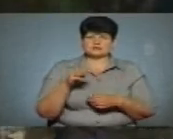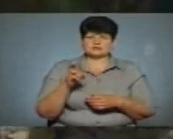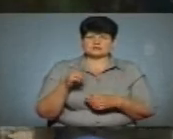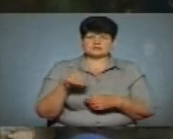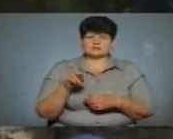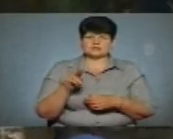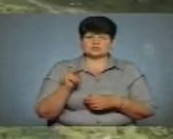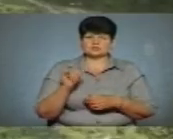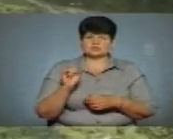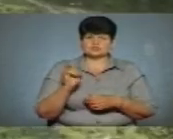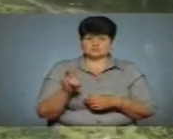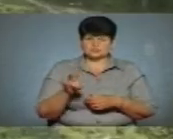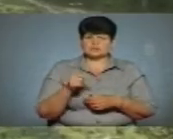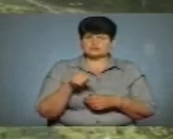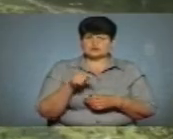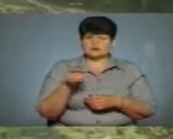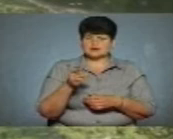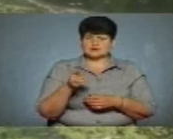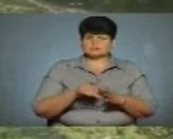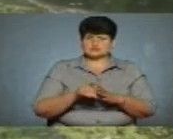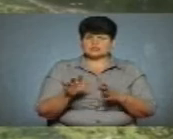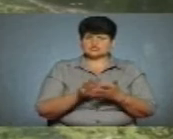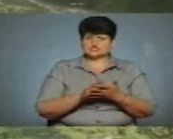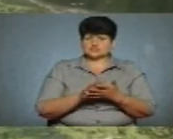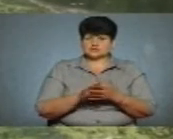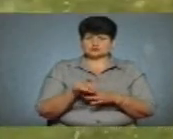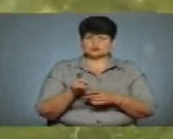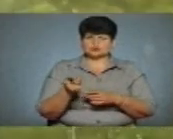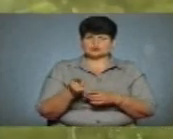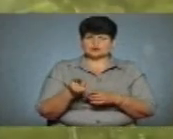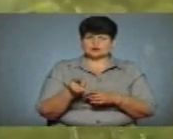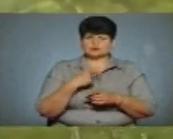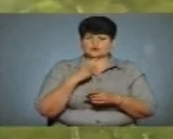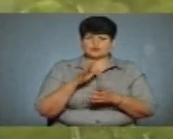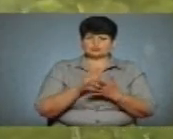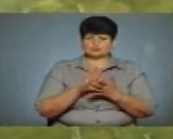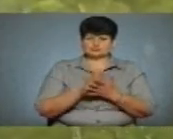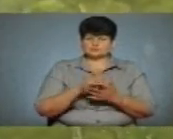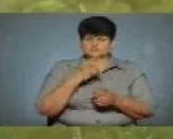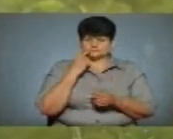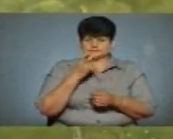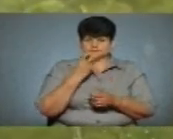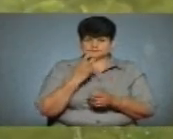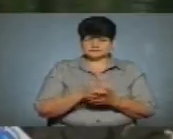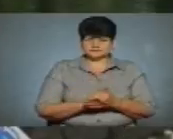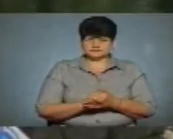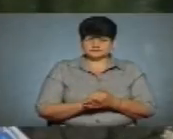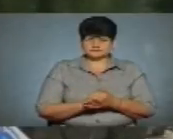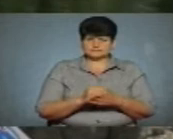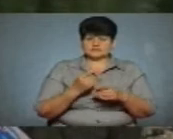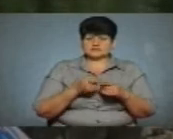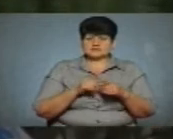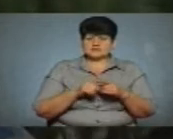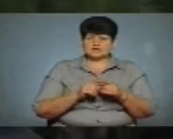Дячун. Цього разу водойму почали чистити через те, що тернополяни повідомили про бруд і неприємний запах. Це як